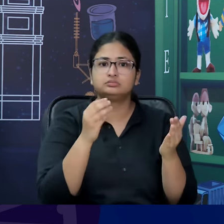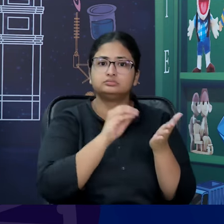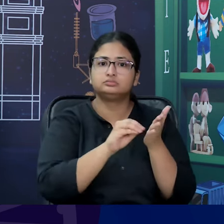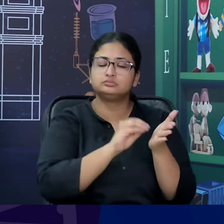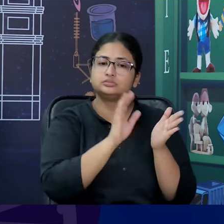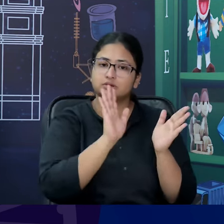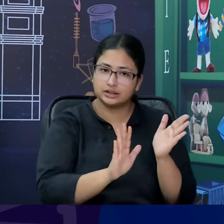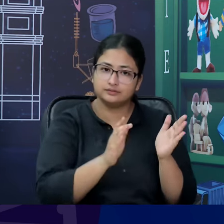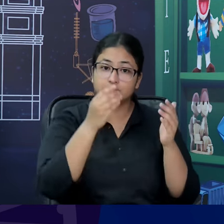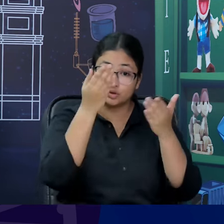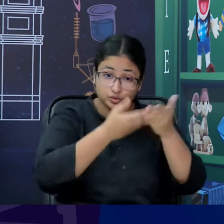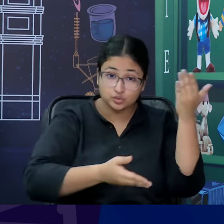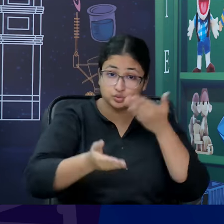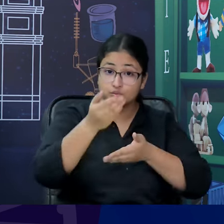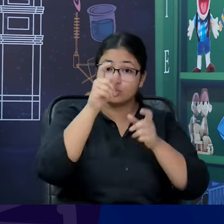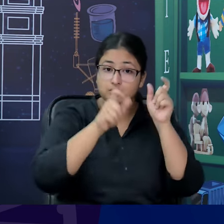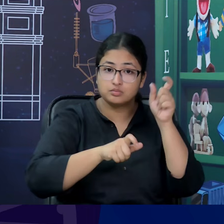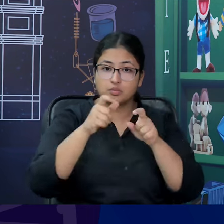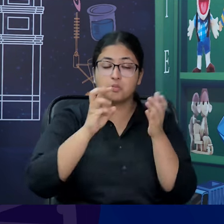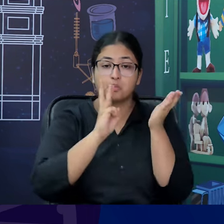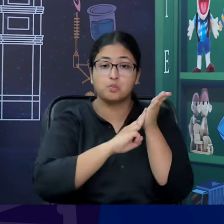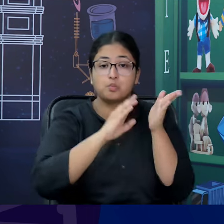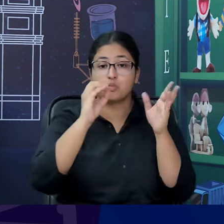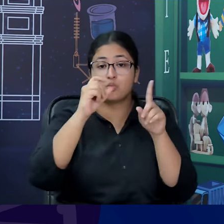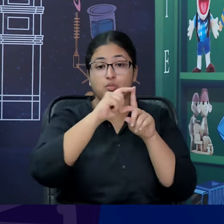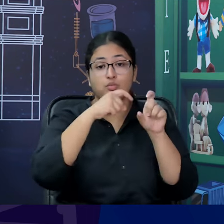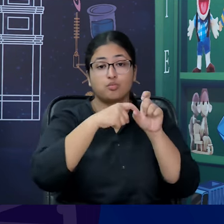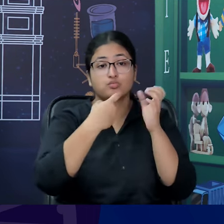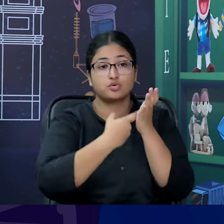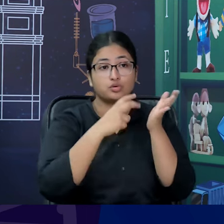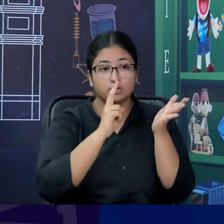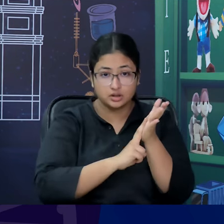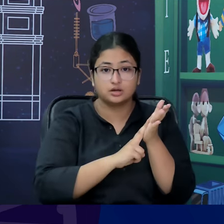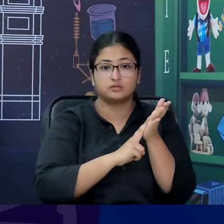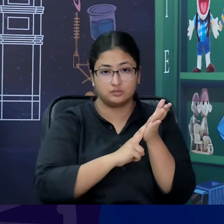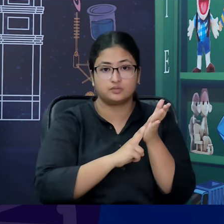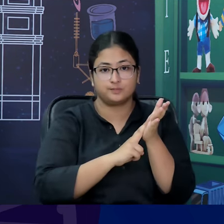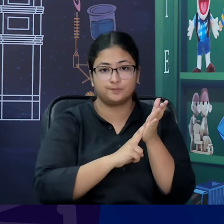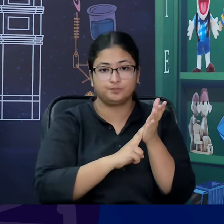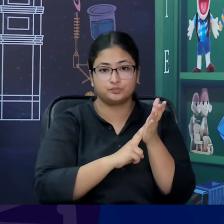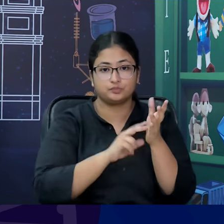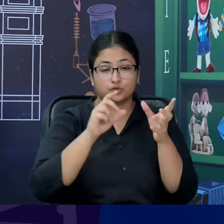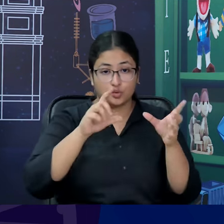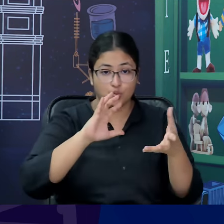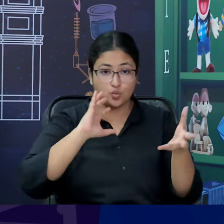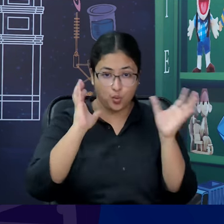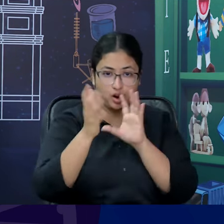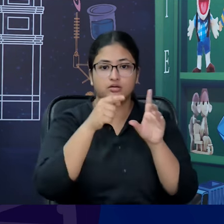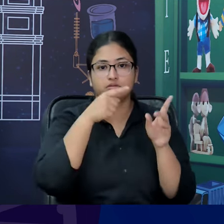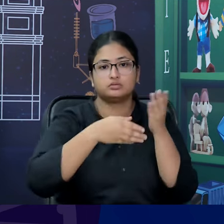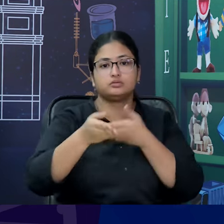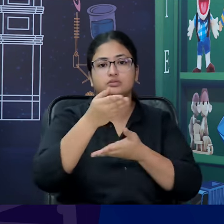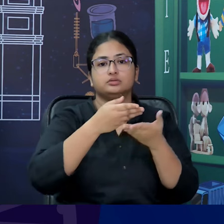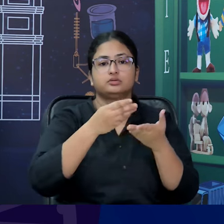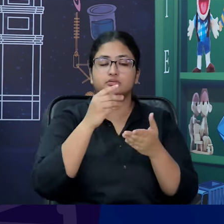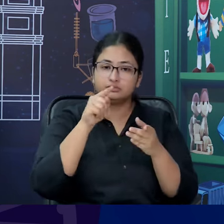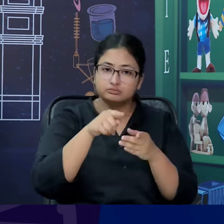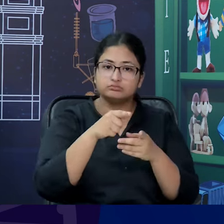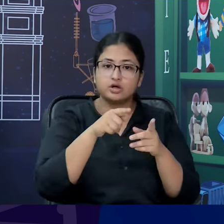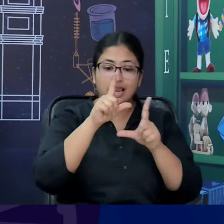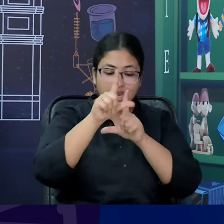के कवि हैं और उन्होंने इसमें एक पेच का एक कील का उदाहरण देते हुए और कवि शब्दों को जो है भाषा के